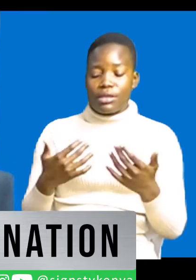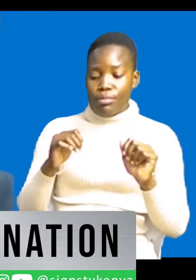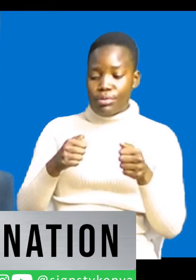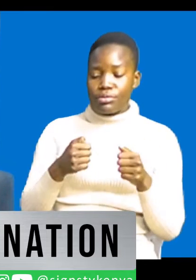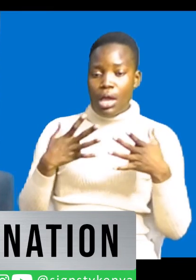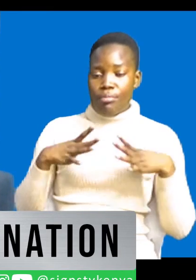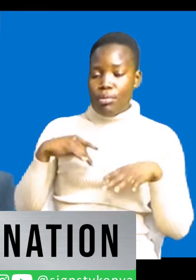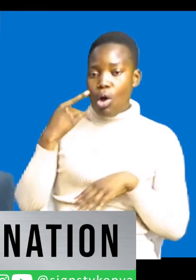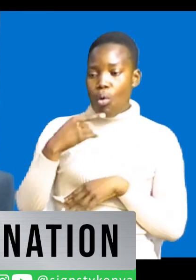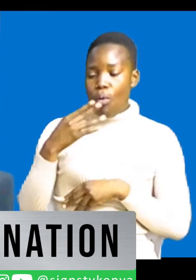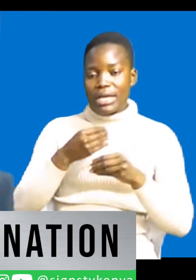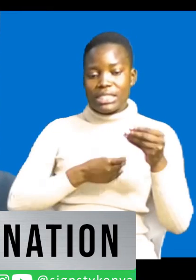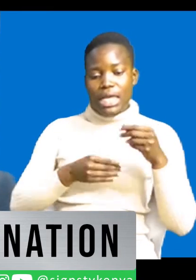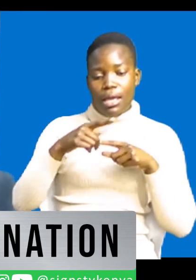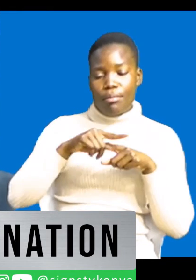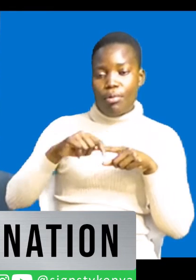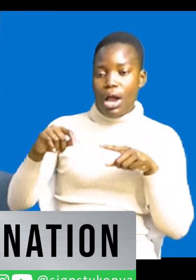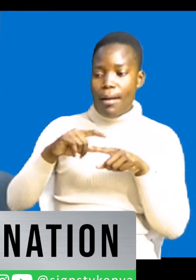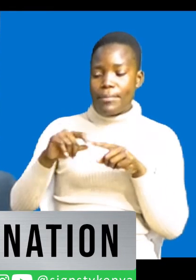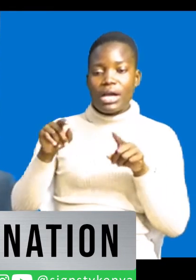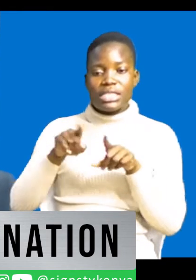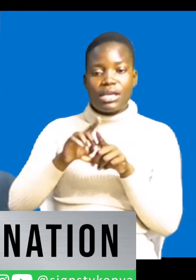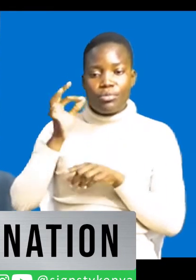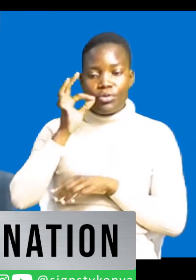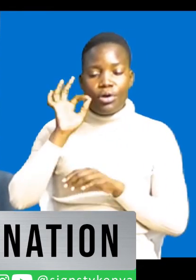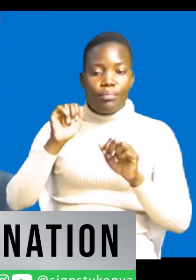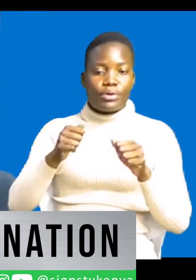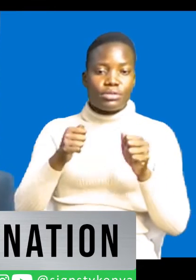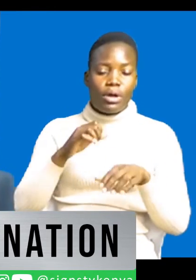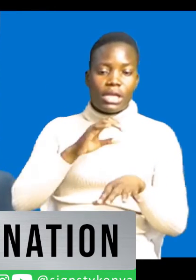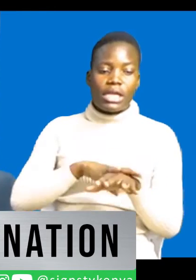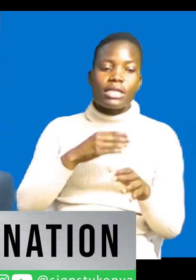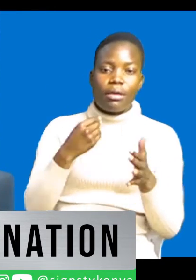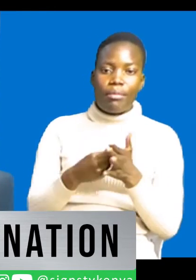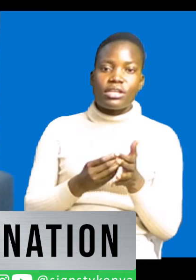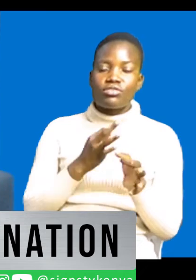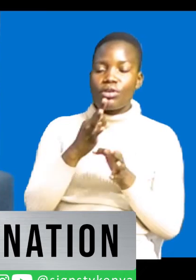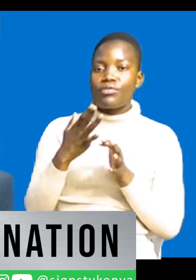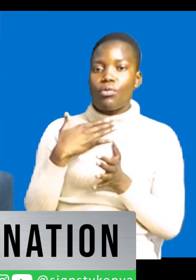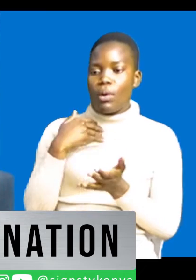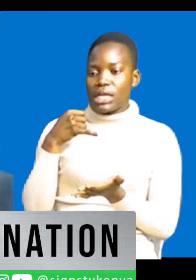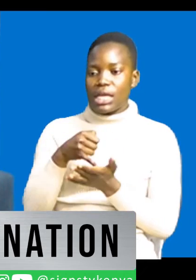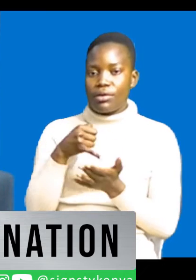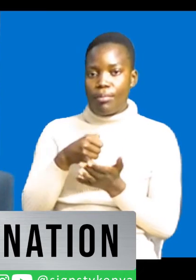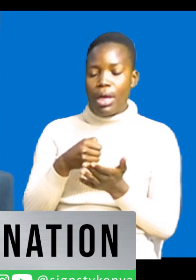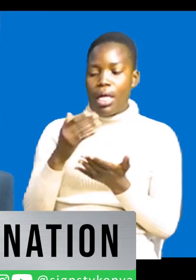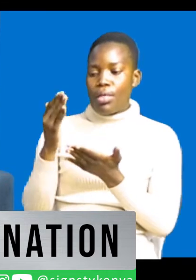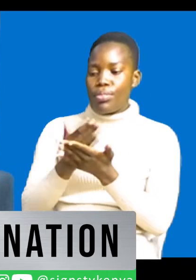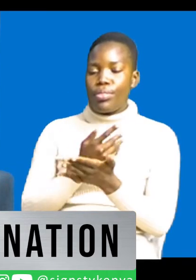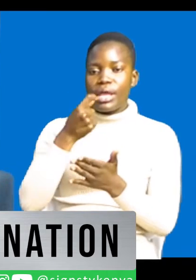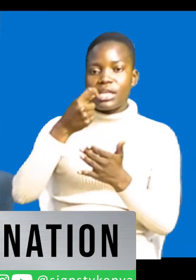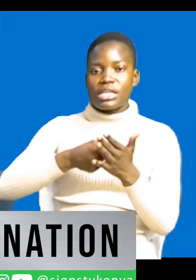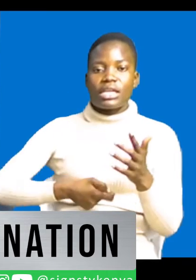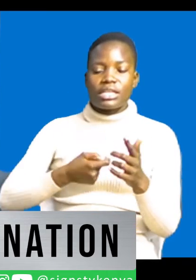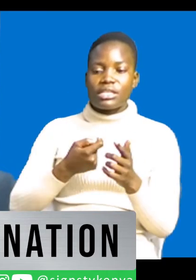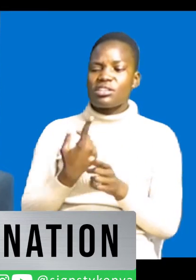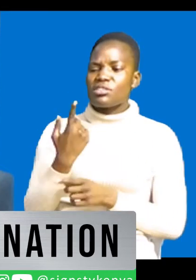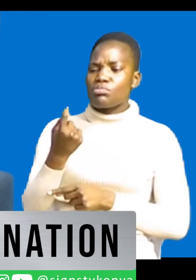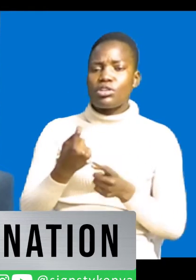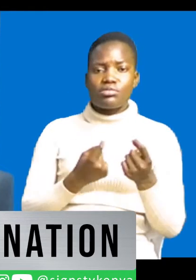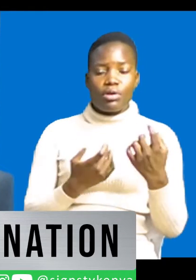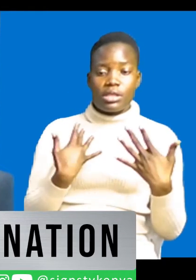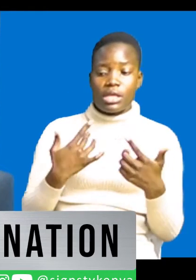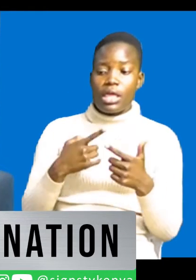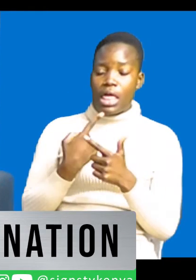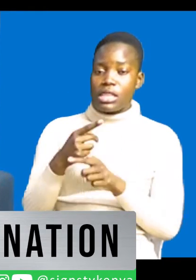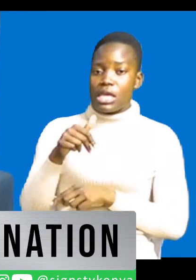pale, economy ya chini pia ipande. So si tunasema ukitaka inclusion, toa taxes kwa vitu kama hizi. Alafu